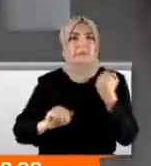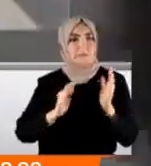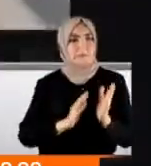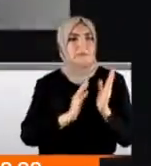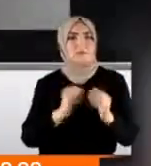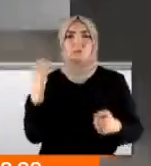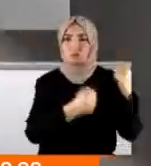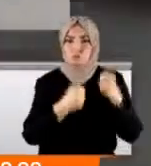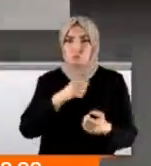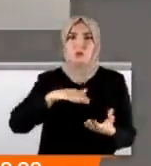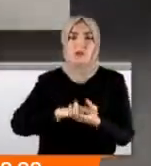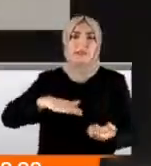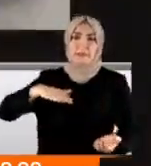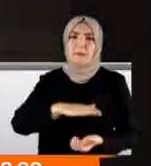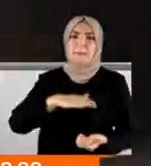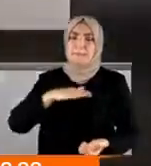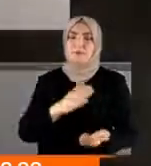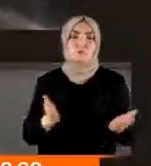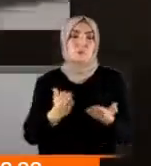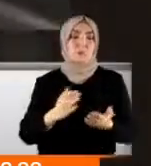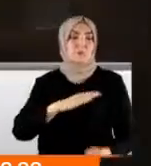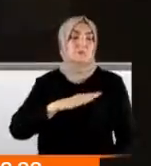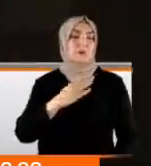Yumruklar, tekmeler birbirini izledi.